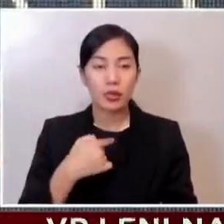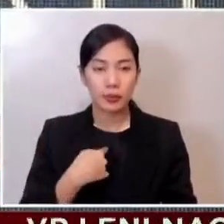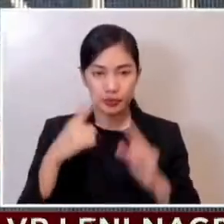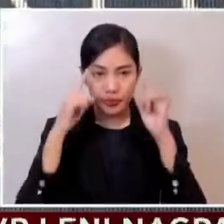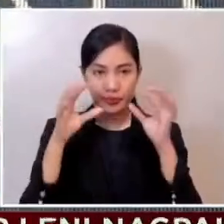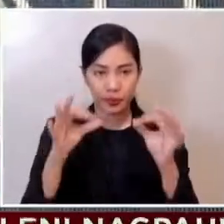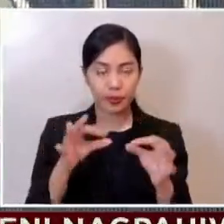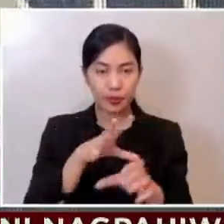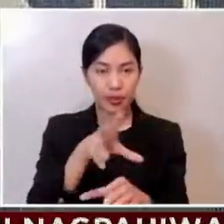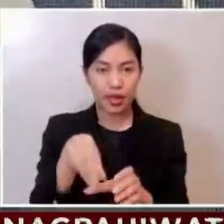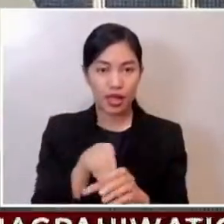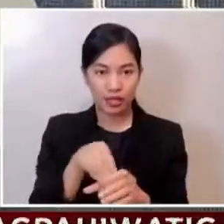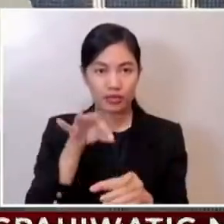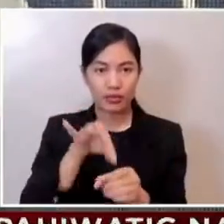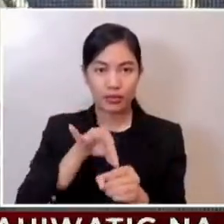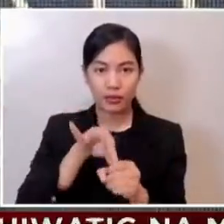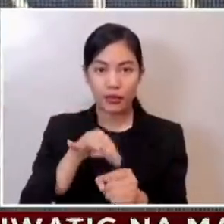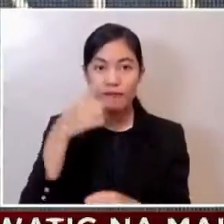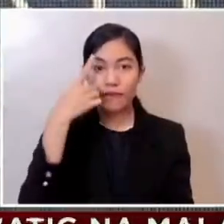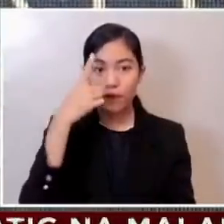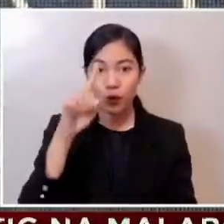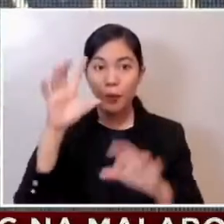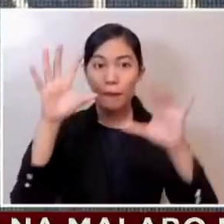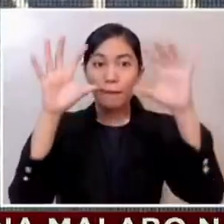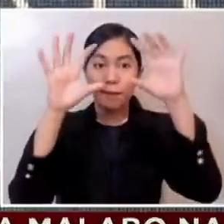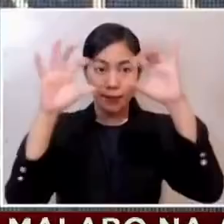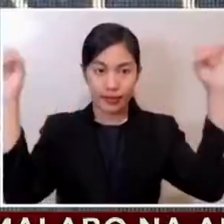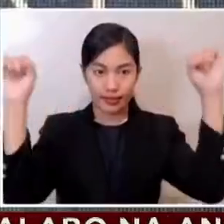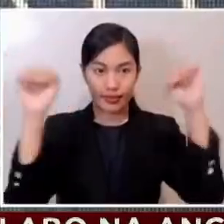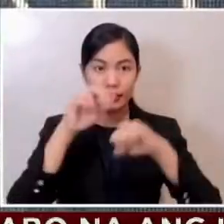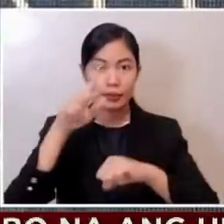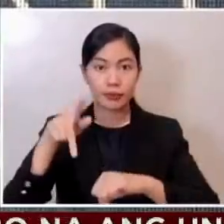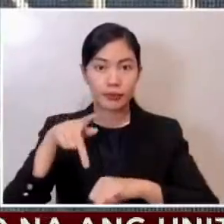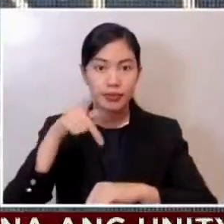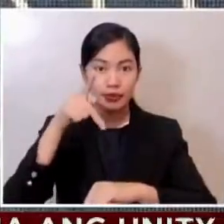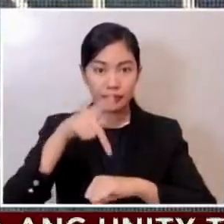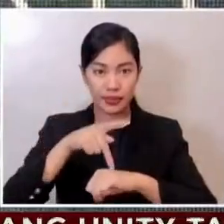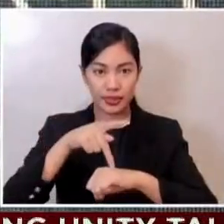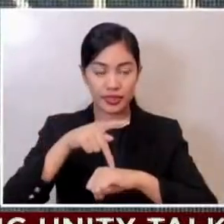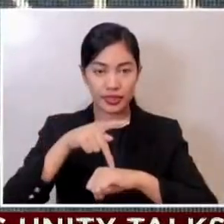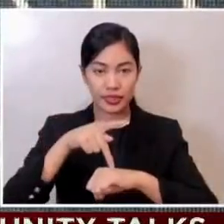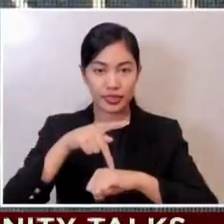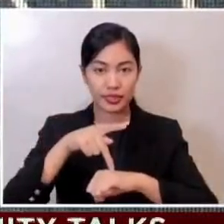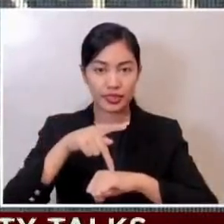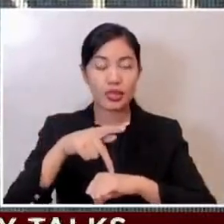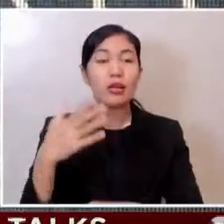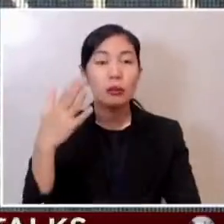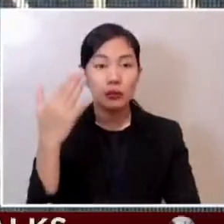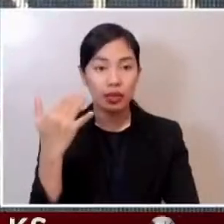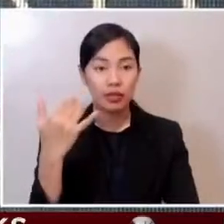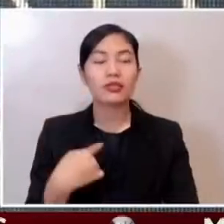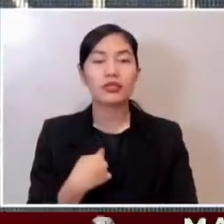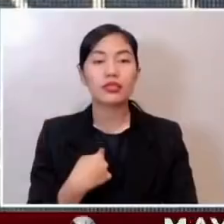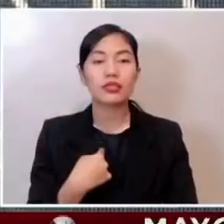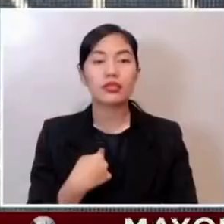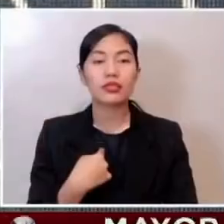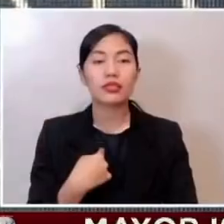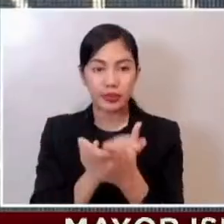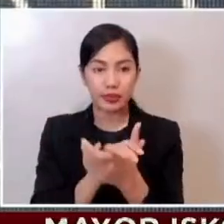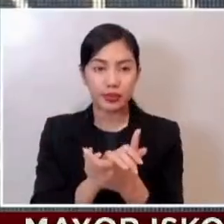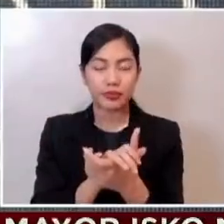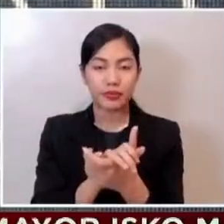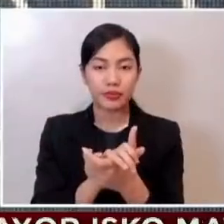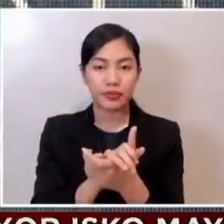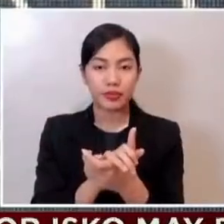kandidato para sa presidente ng Pilipinas. Dahil naniniwala po akong may kailangang bigyan